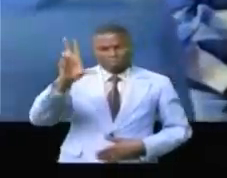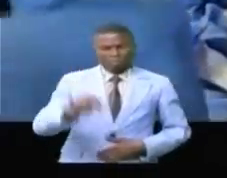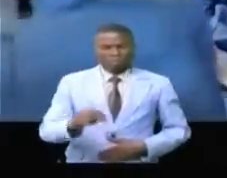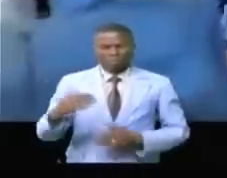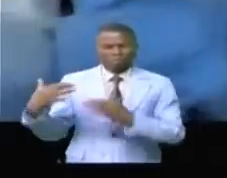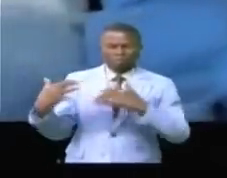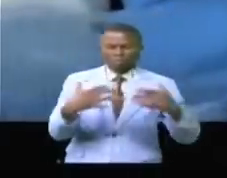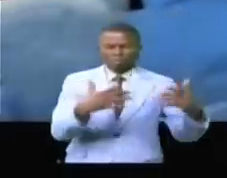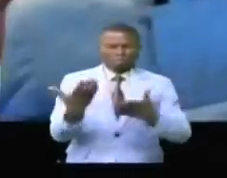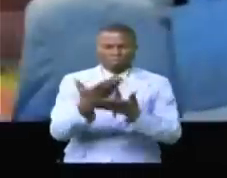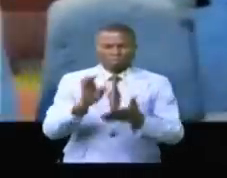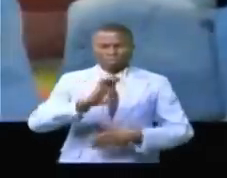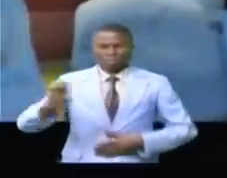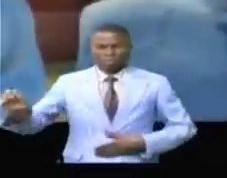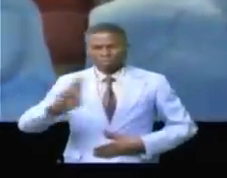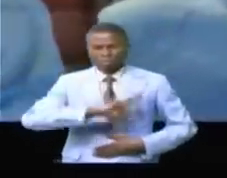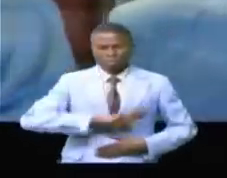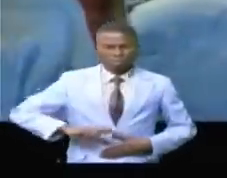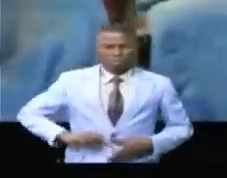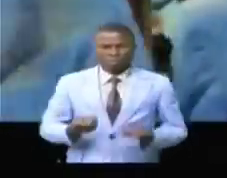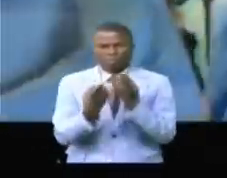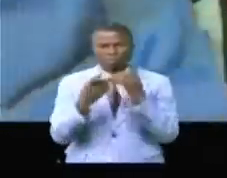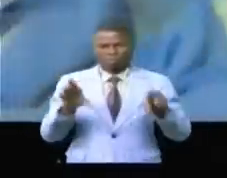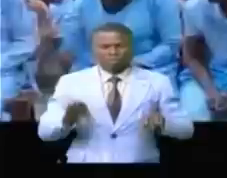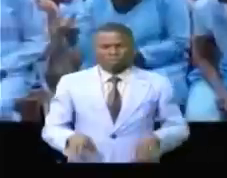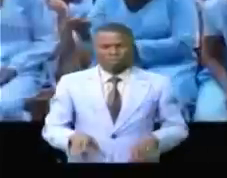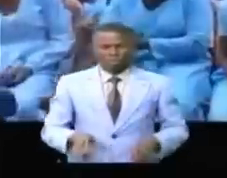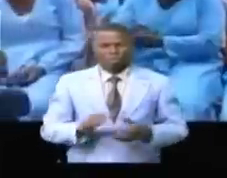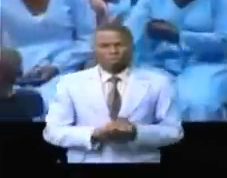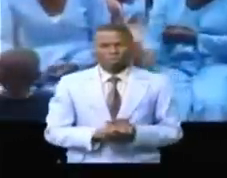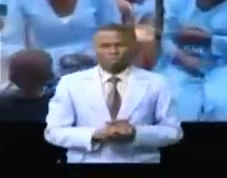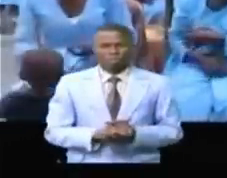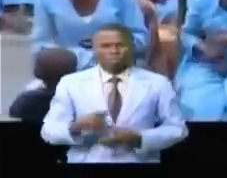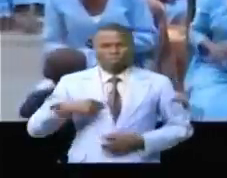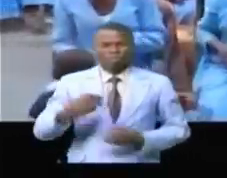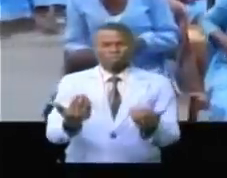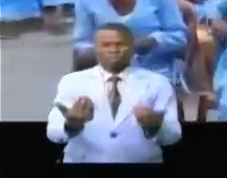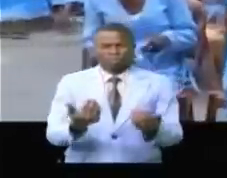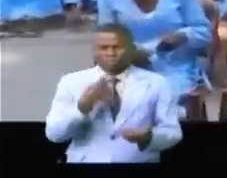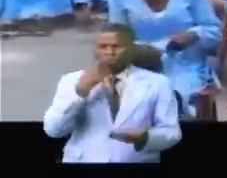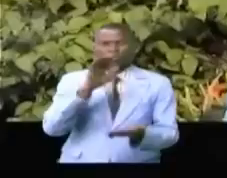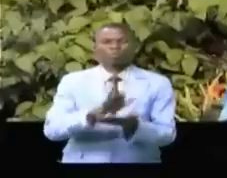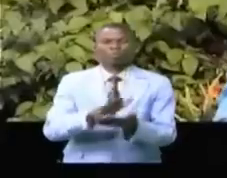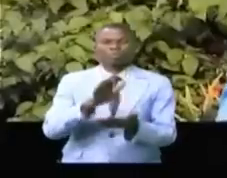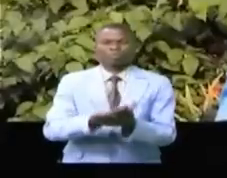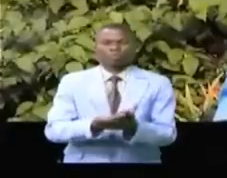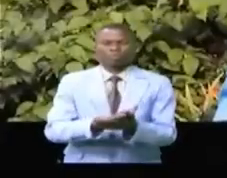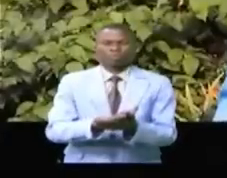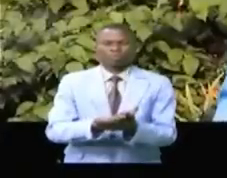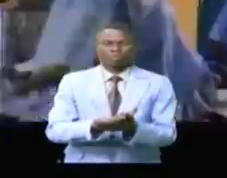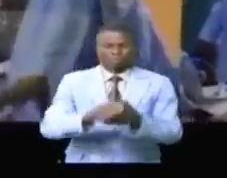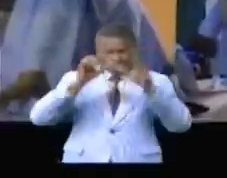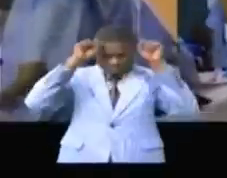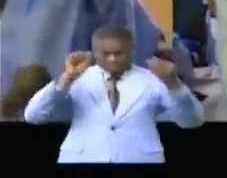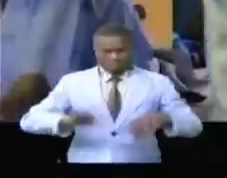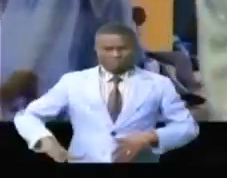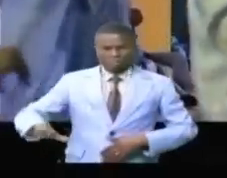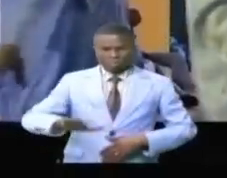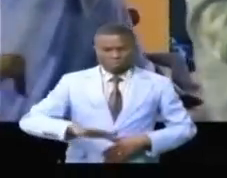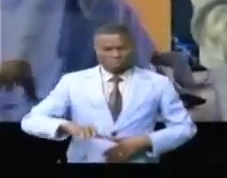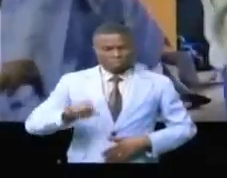guerre dans la partie est de la République démocratique du Congo. Je voudrais ici remercier vive voix le chef de l'État